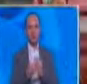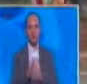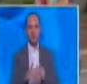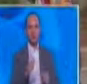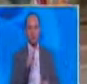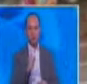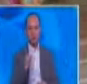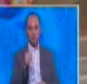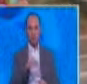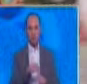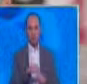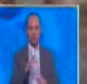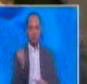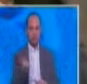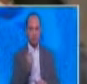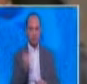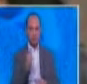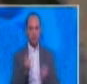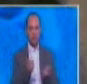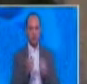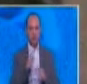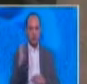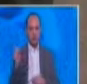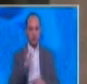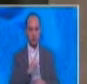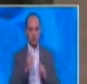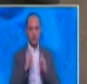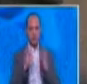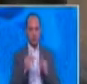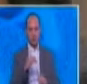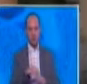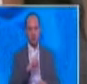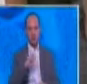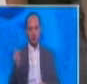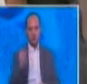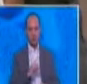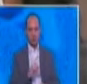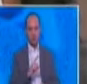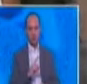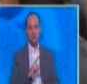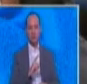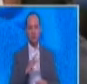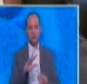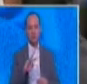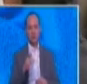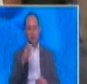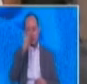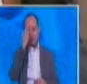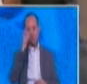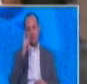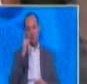Ya da gün içinde dolaşırken ya da işe gidip gelirken mecbur olanlarımız için gidip gelmekte ya da